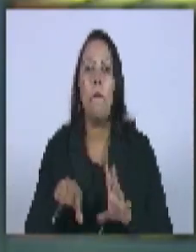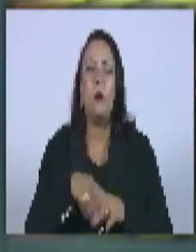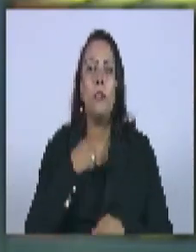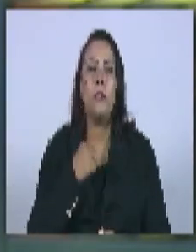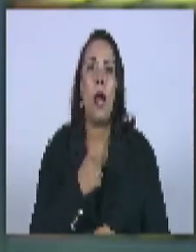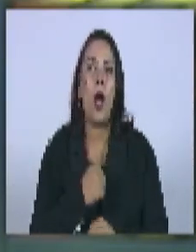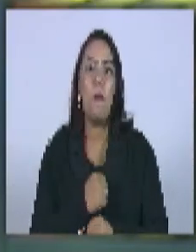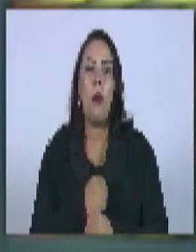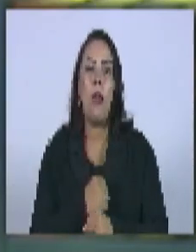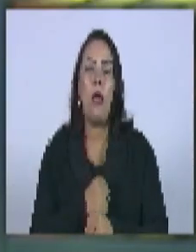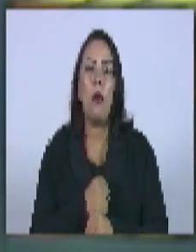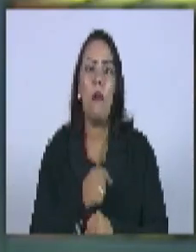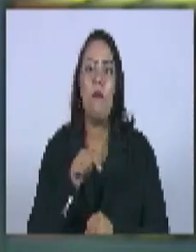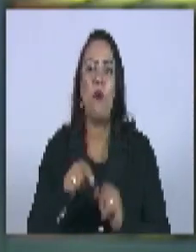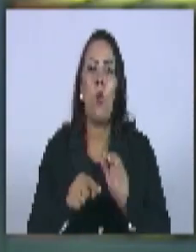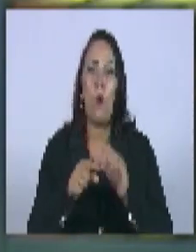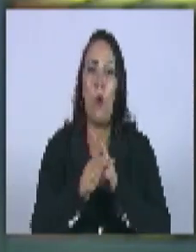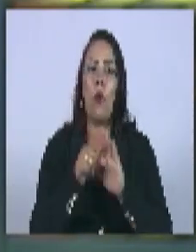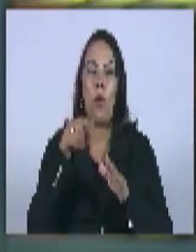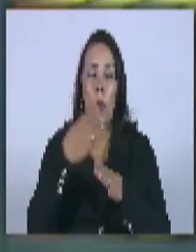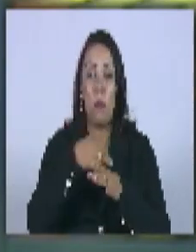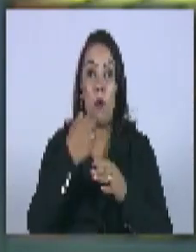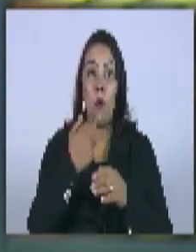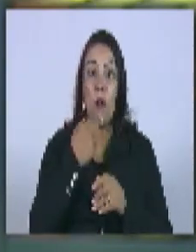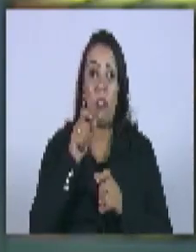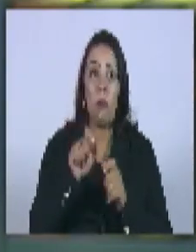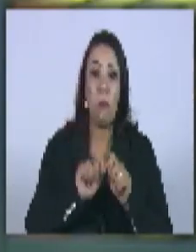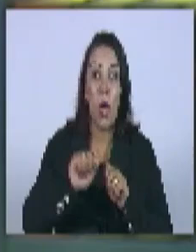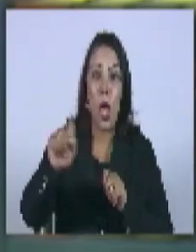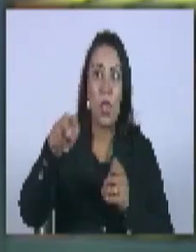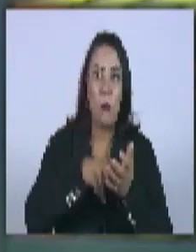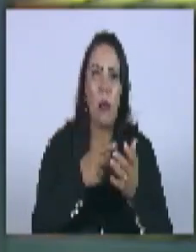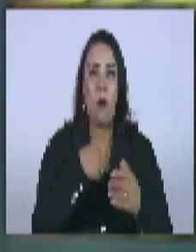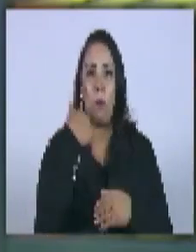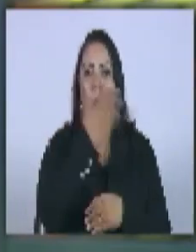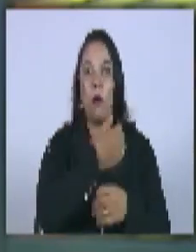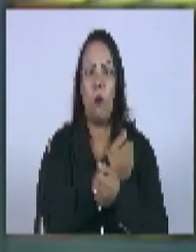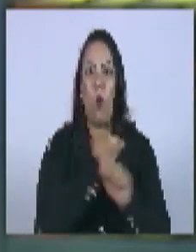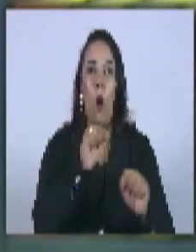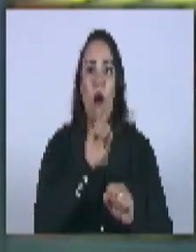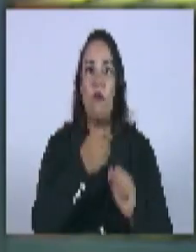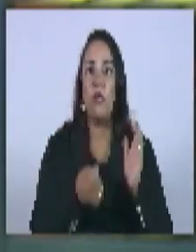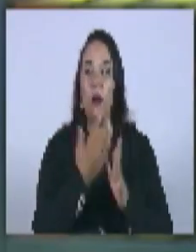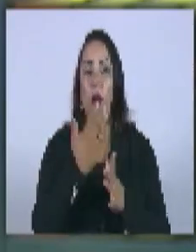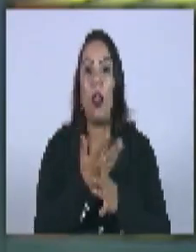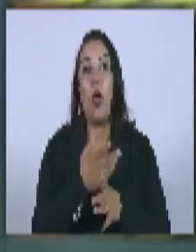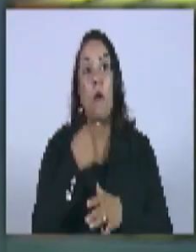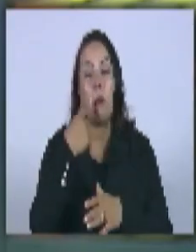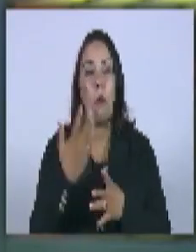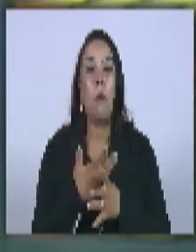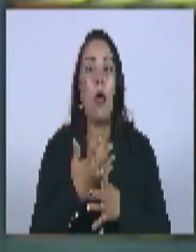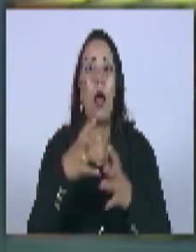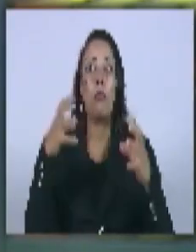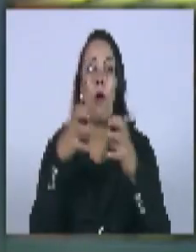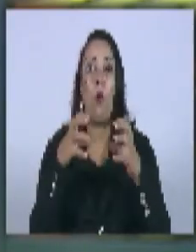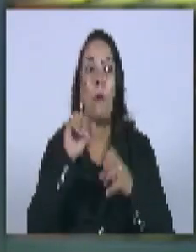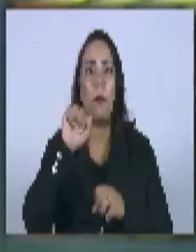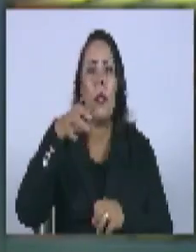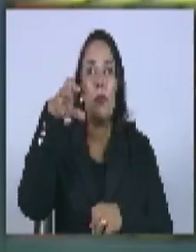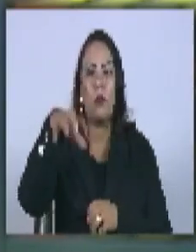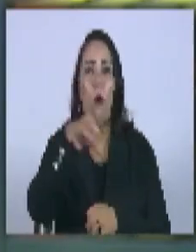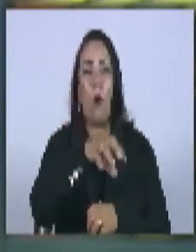العمليات في هذا السياق الصراعات الدوليه ممكن تكون سبران يعني صراعات كده على